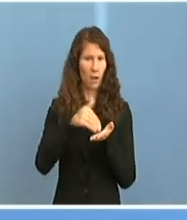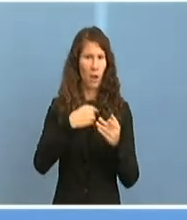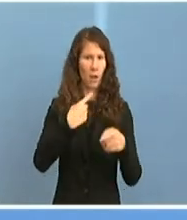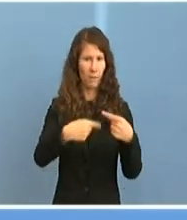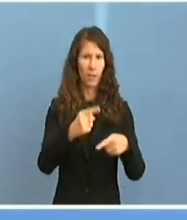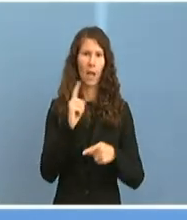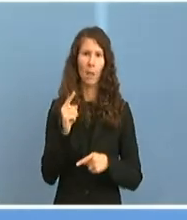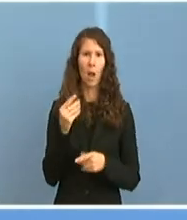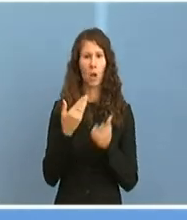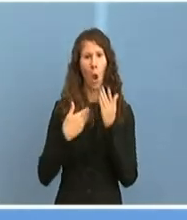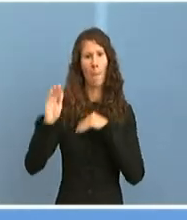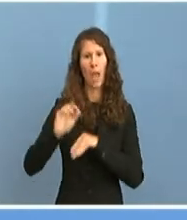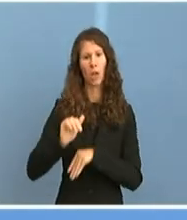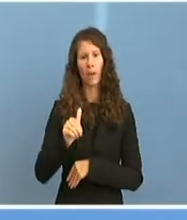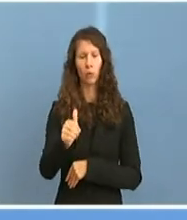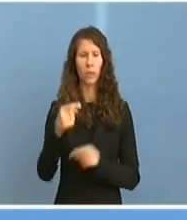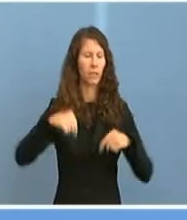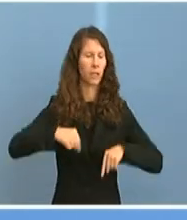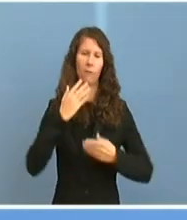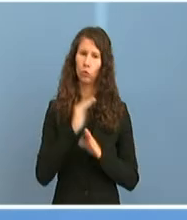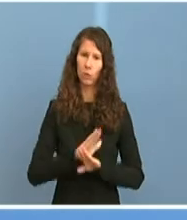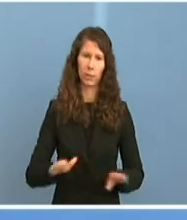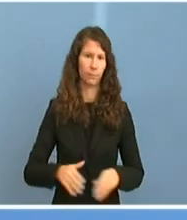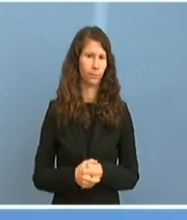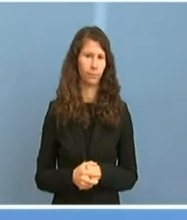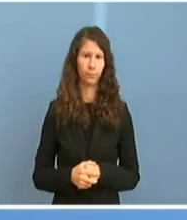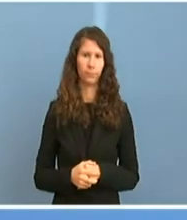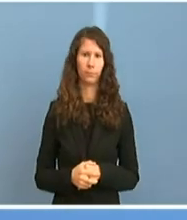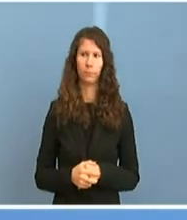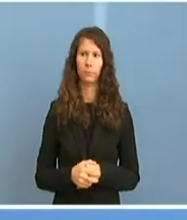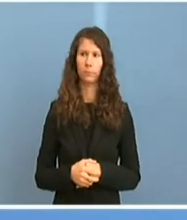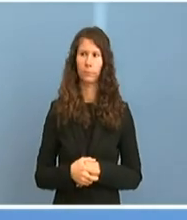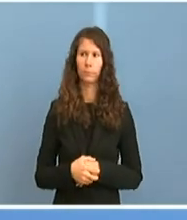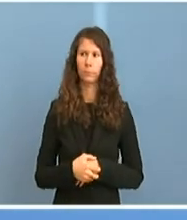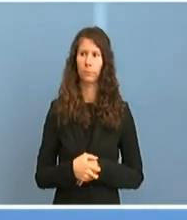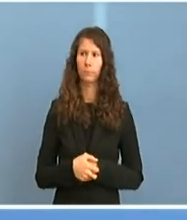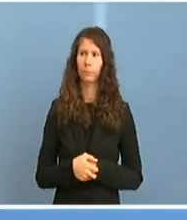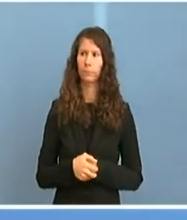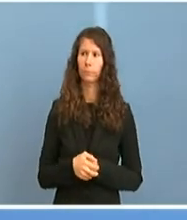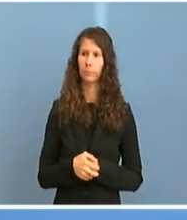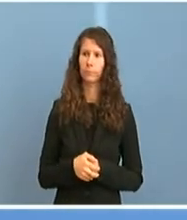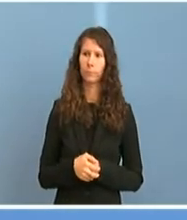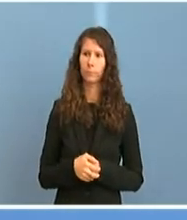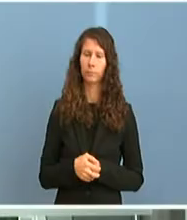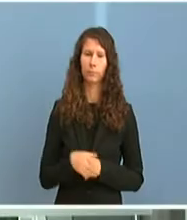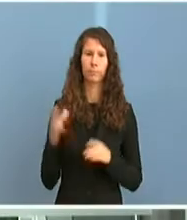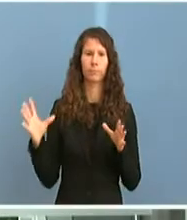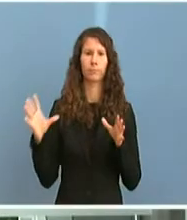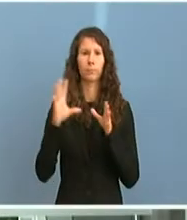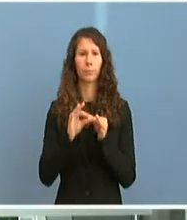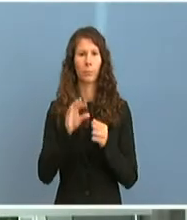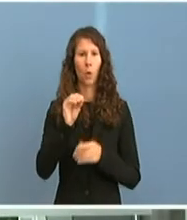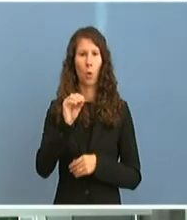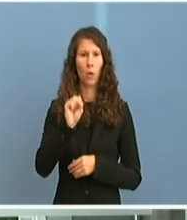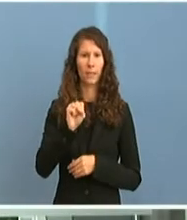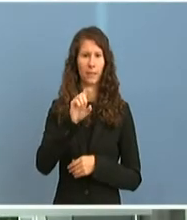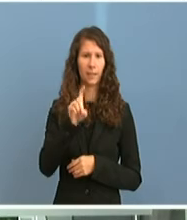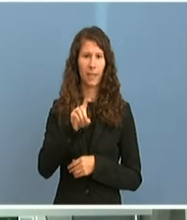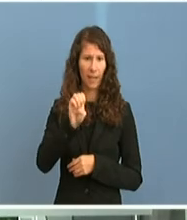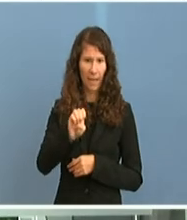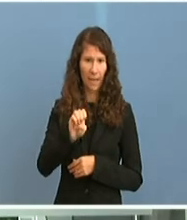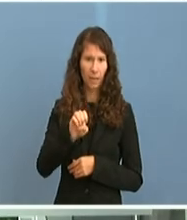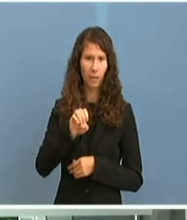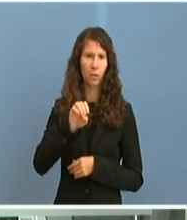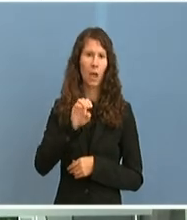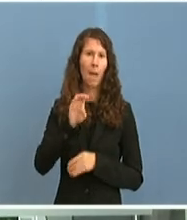nicht spekulieren. Die Kollegin in der Nochmal ganz kurz, Entschuldigung, die zur Frage OSZE und